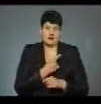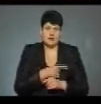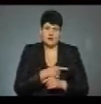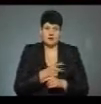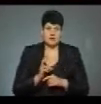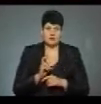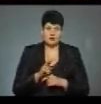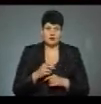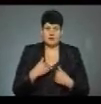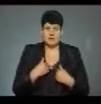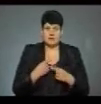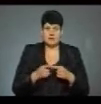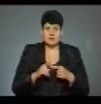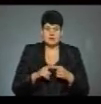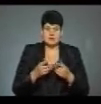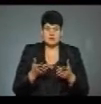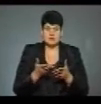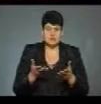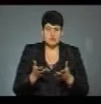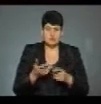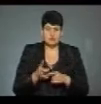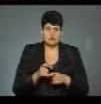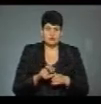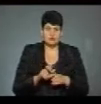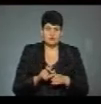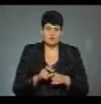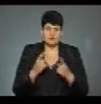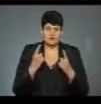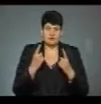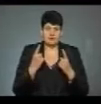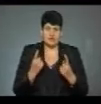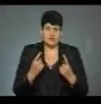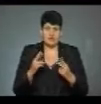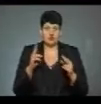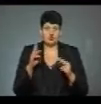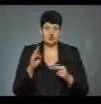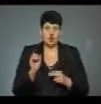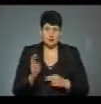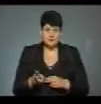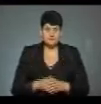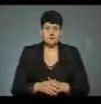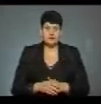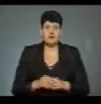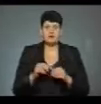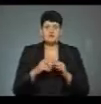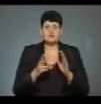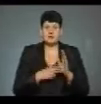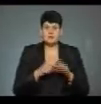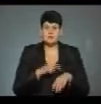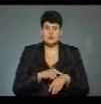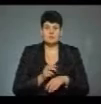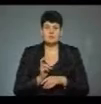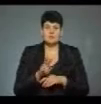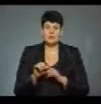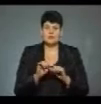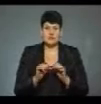робиться, для мене це самому досить великий подив і шок. О 17-й годині наші кореспонденти побували в